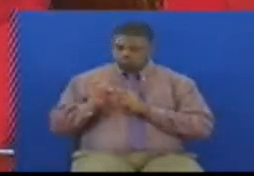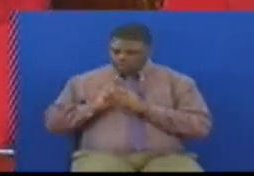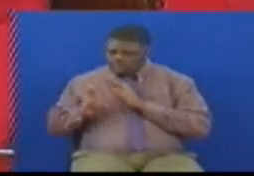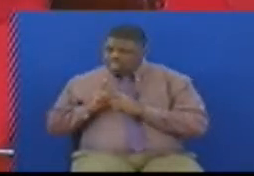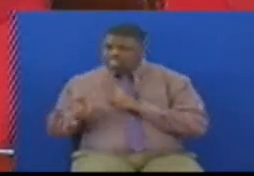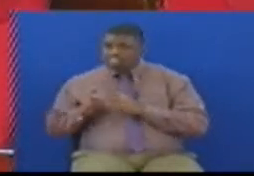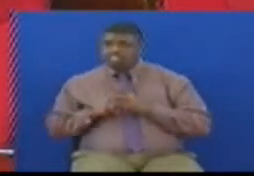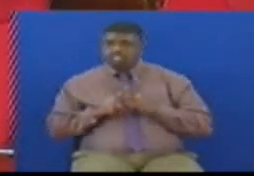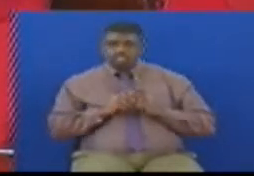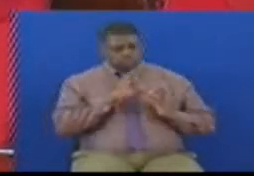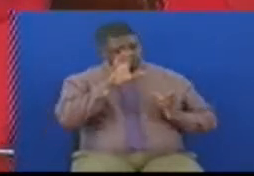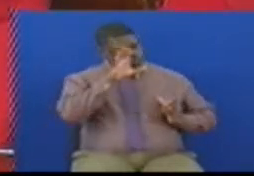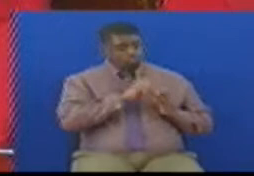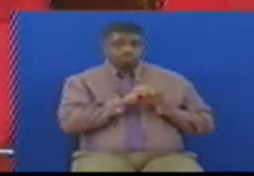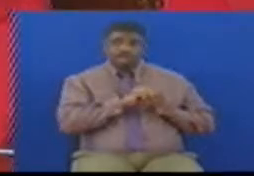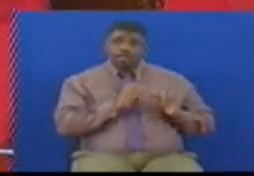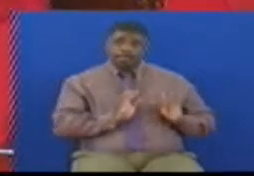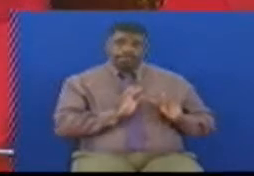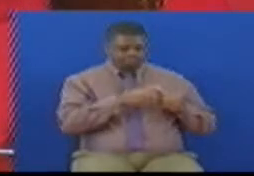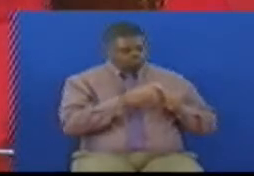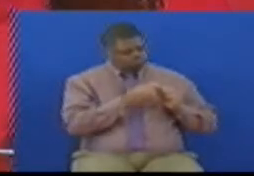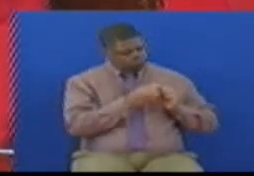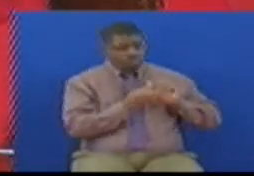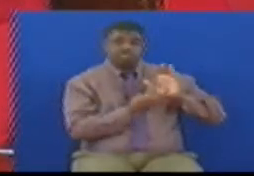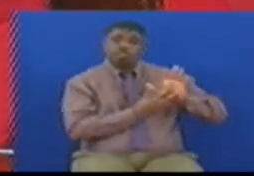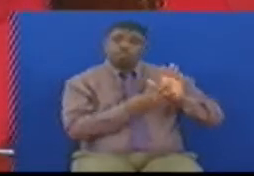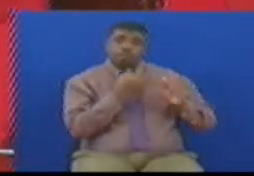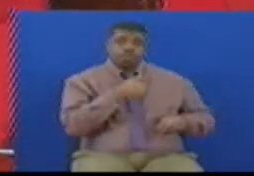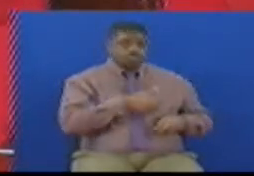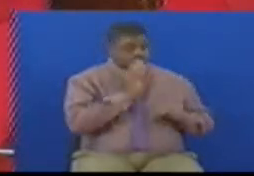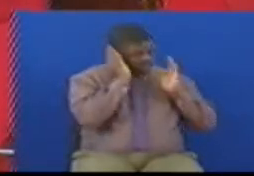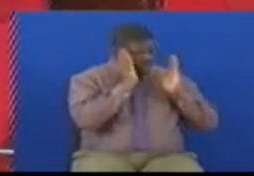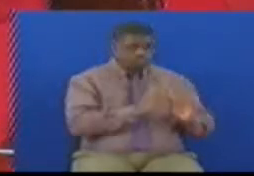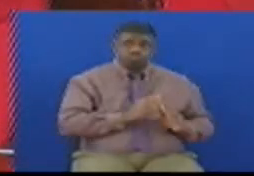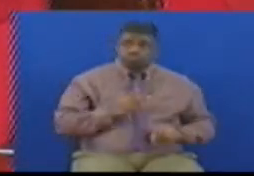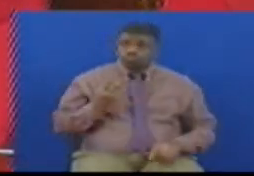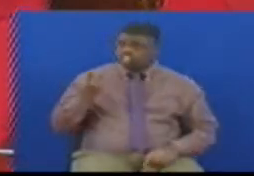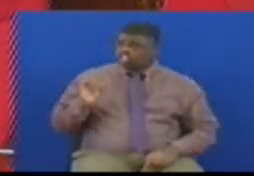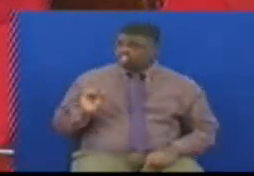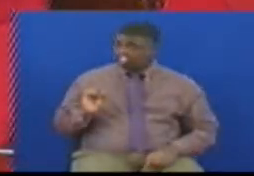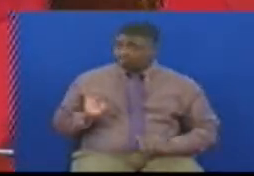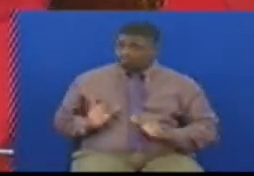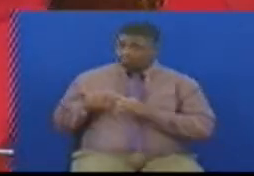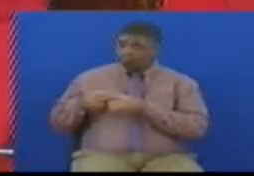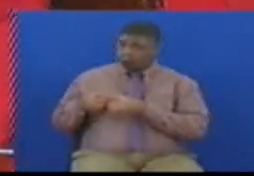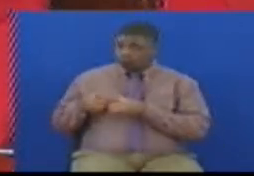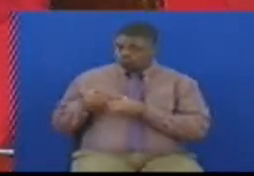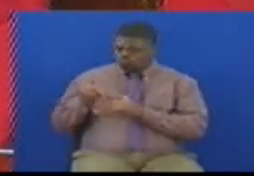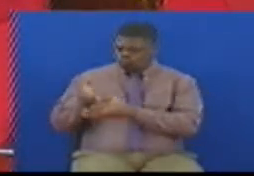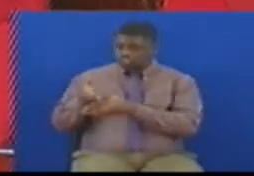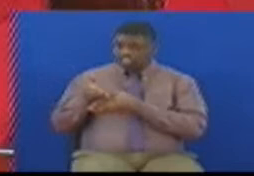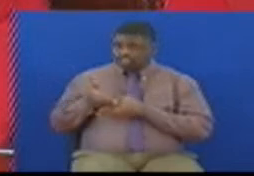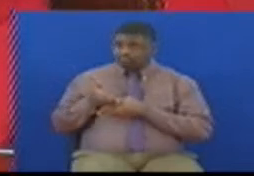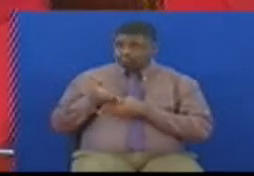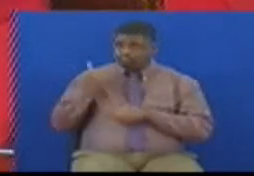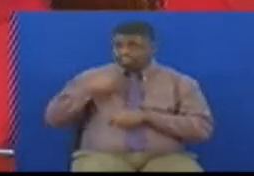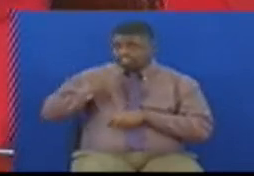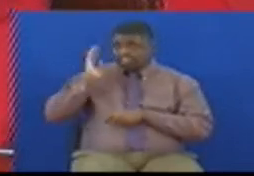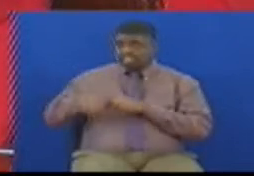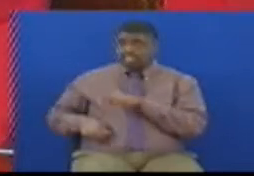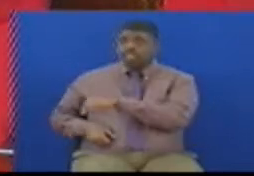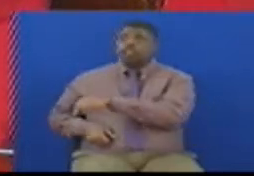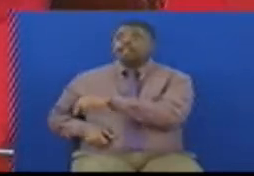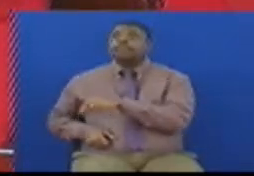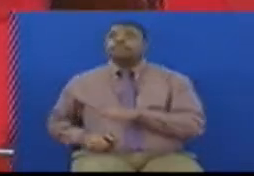mafungu 17 ya serikali kuu na mafungu 20 ya mashirika ya umma. Mheshimiwa Spika, uchambuzi wa taarifa ya